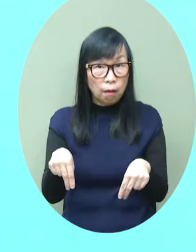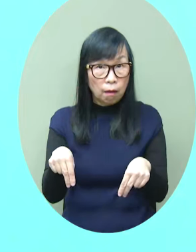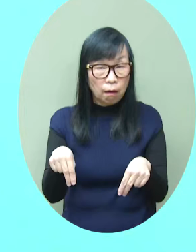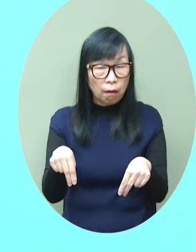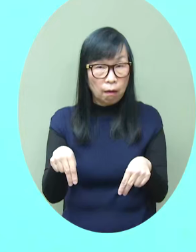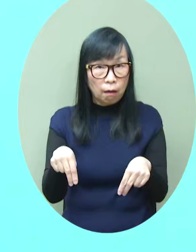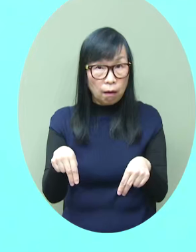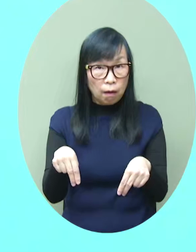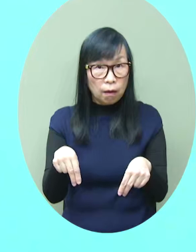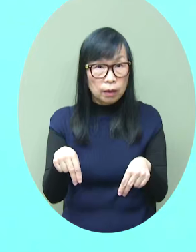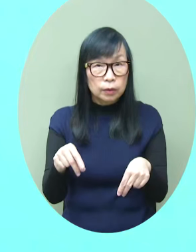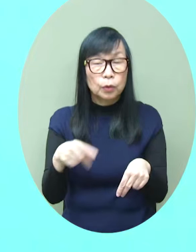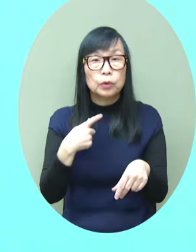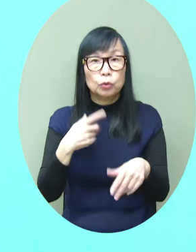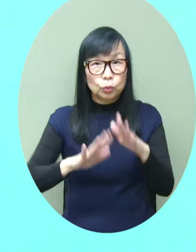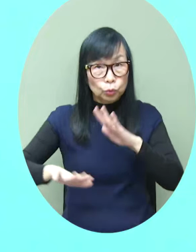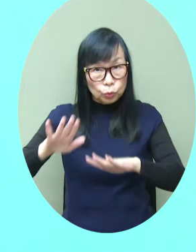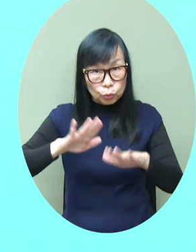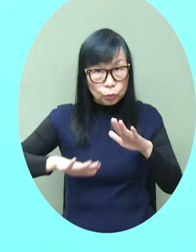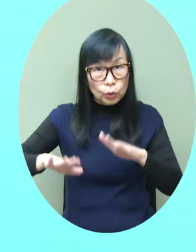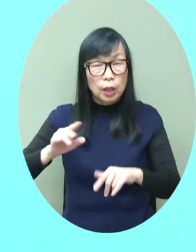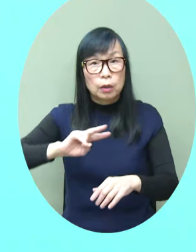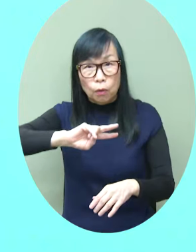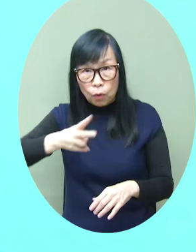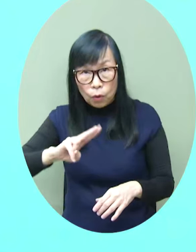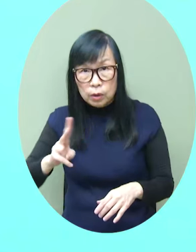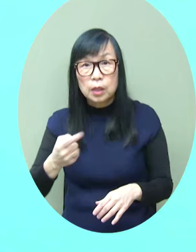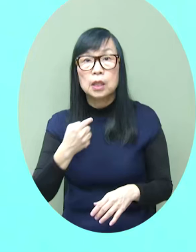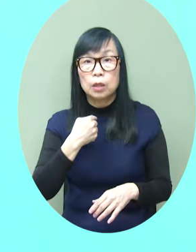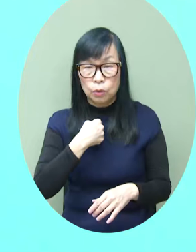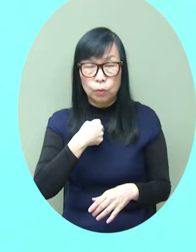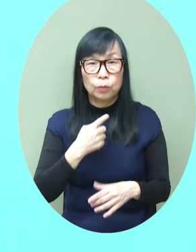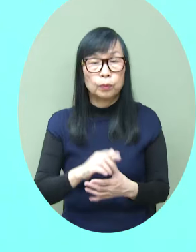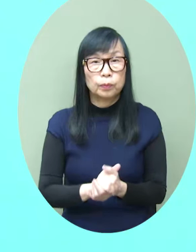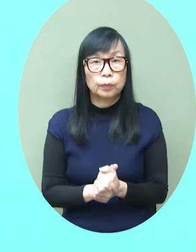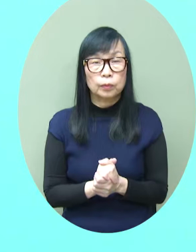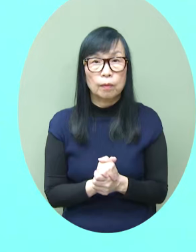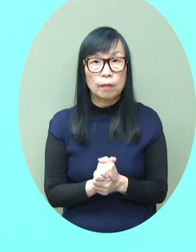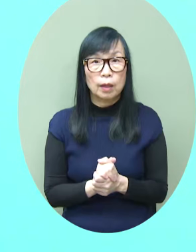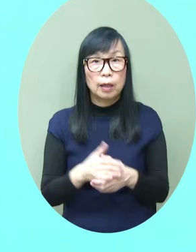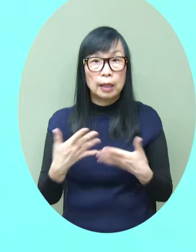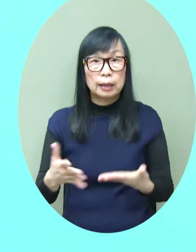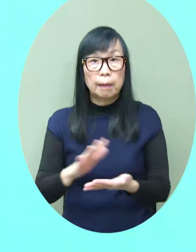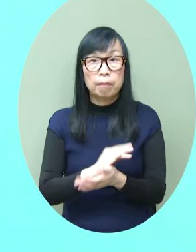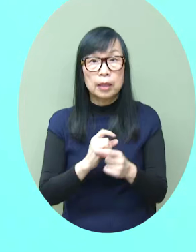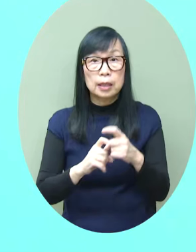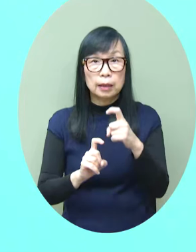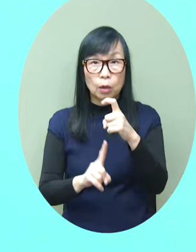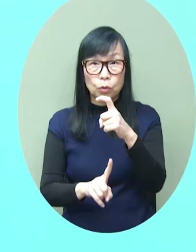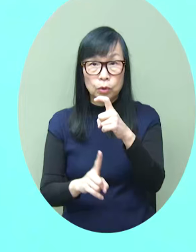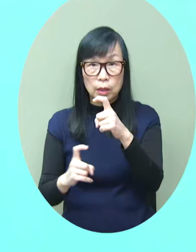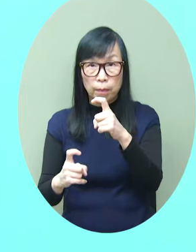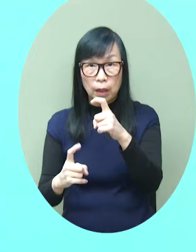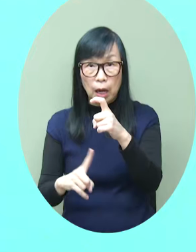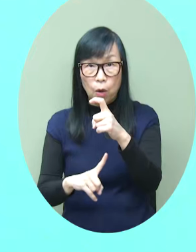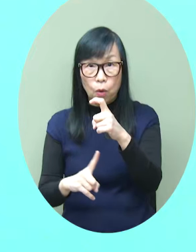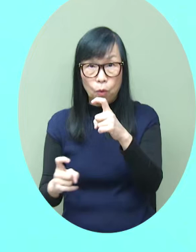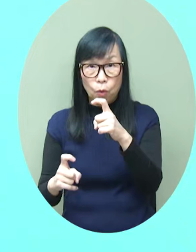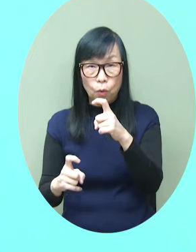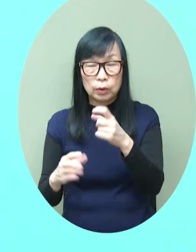應該加以處理同埋改善嘅。咁喺今年9月19日，即係第一場